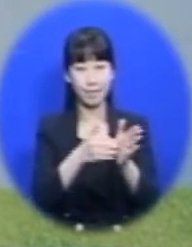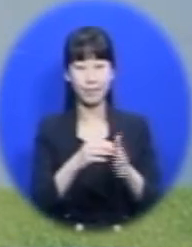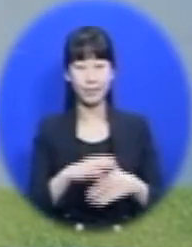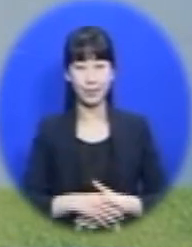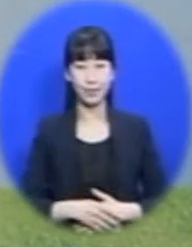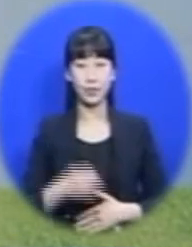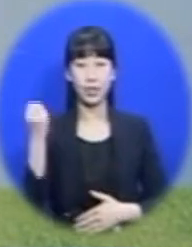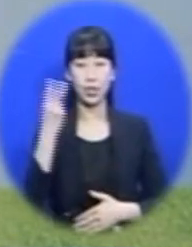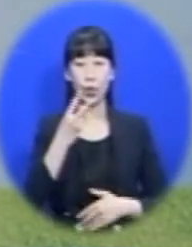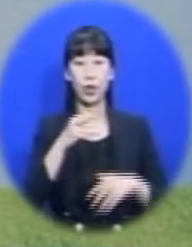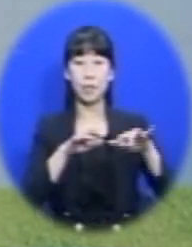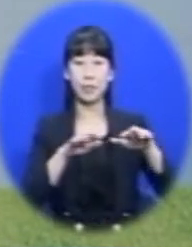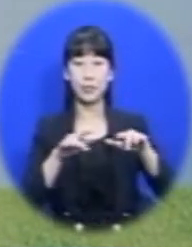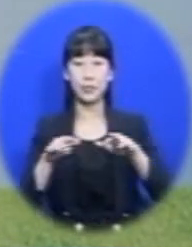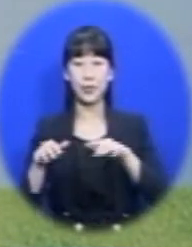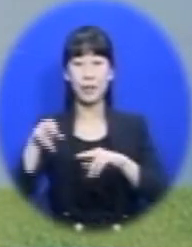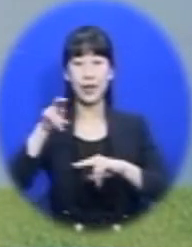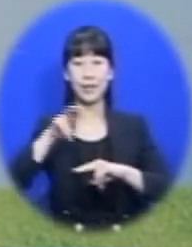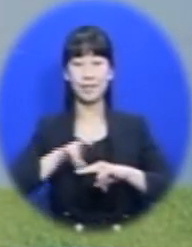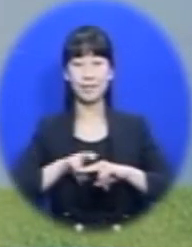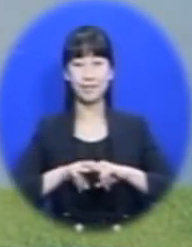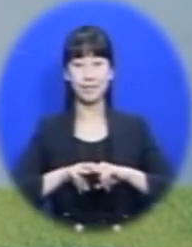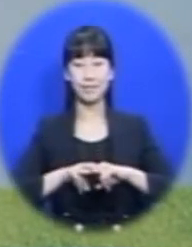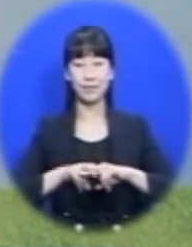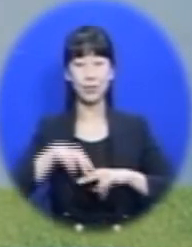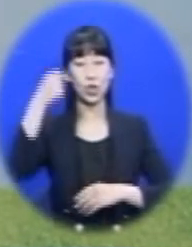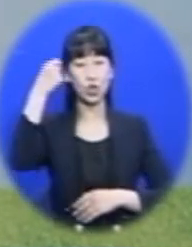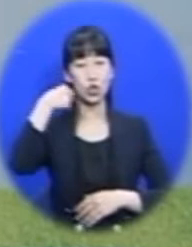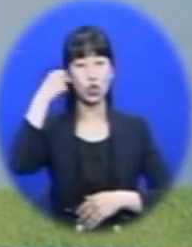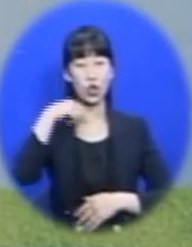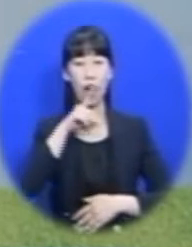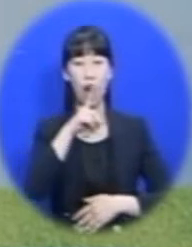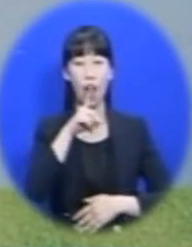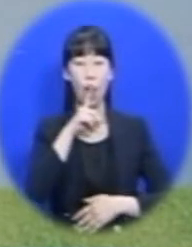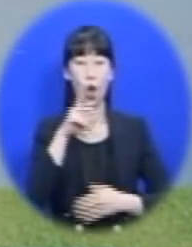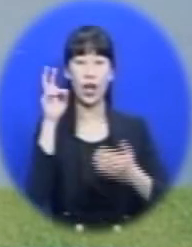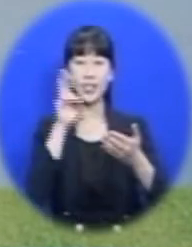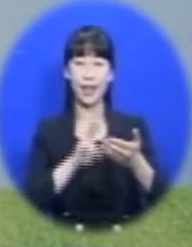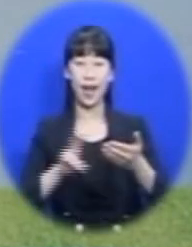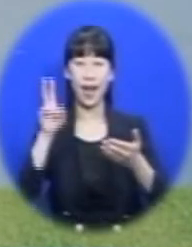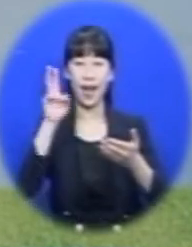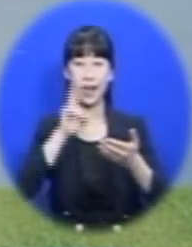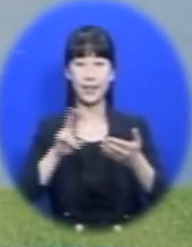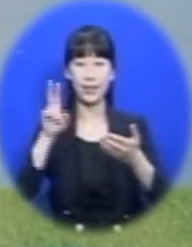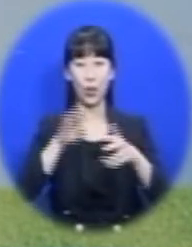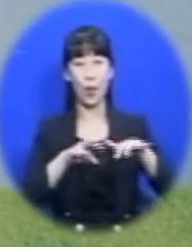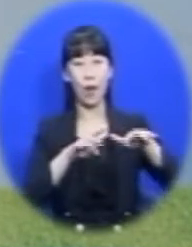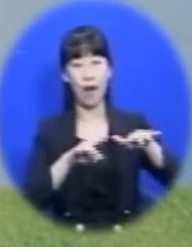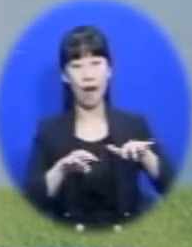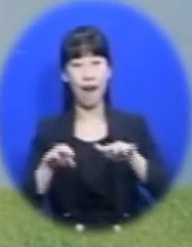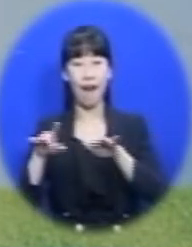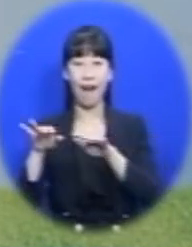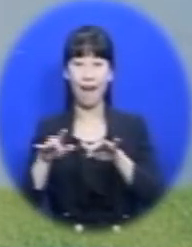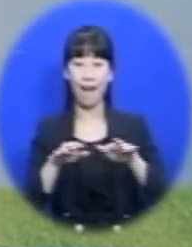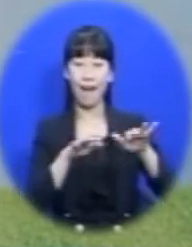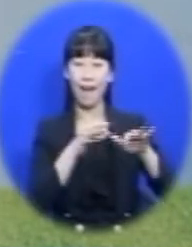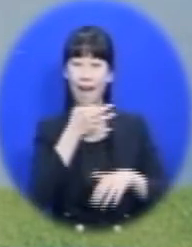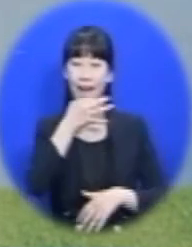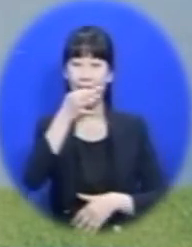그리고는 오르간 앞에 앉았어요. 그리고 중국어로 찬송을 오르간을 연주하면서 부르기